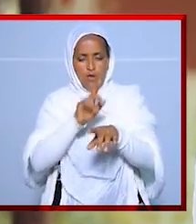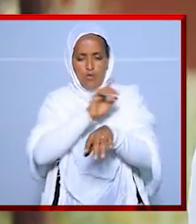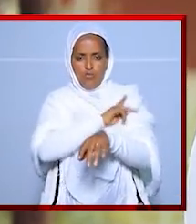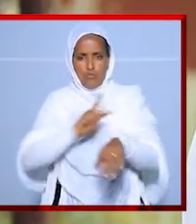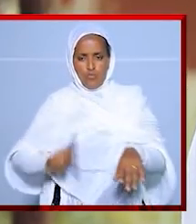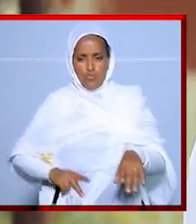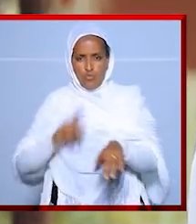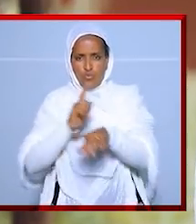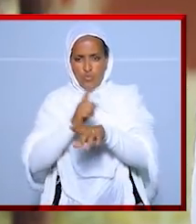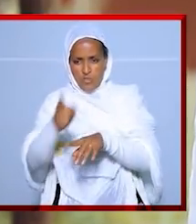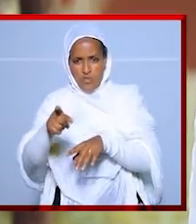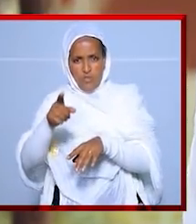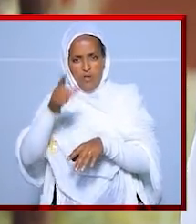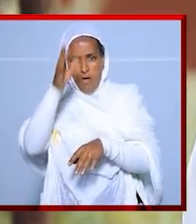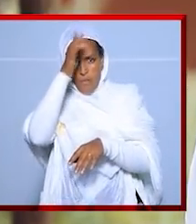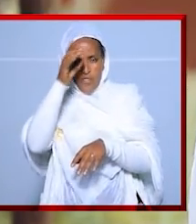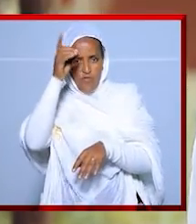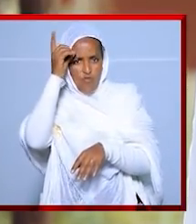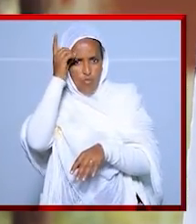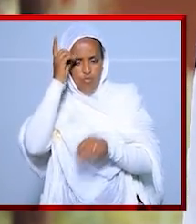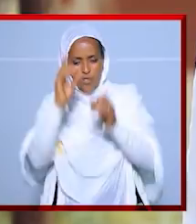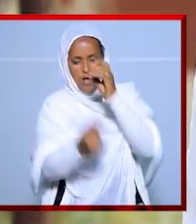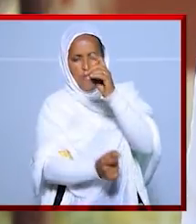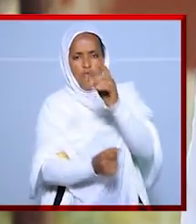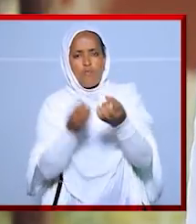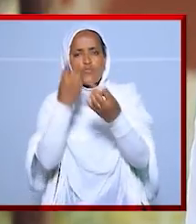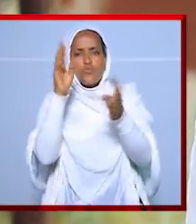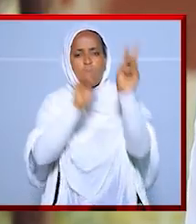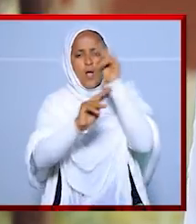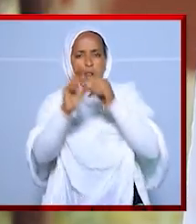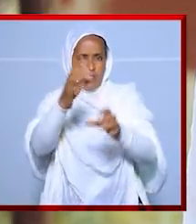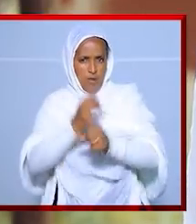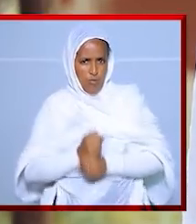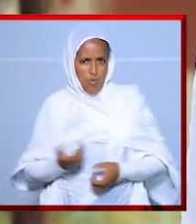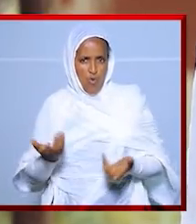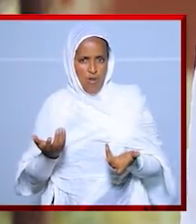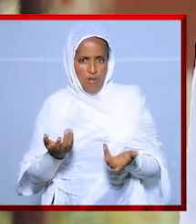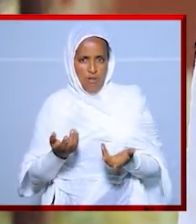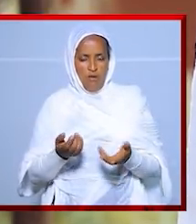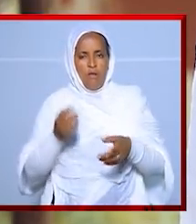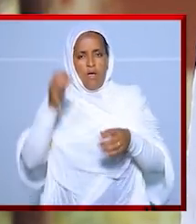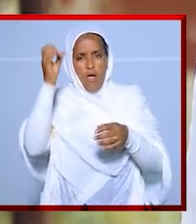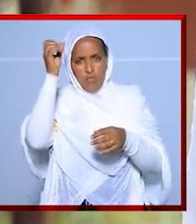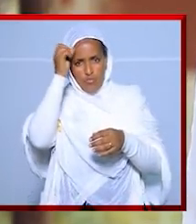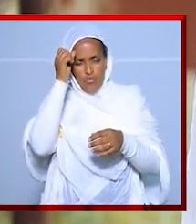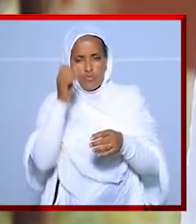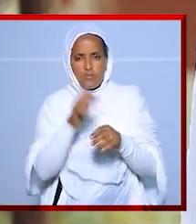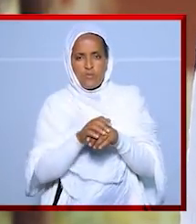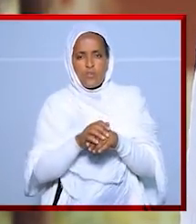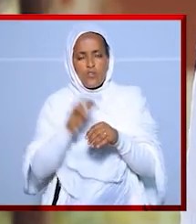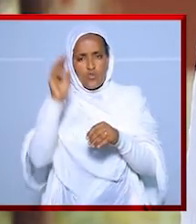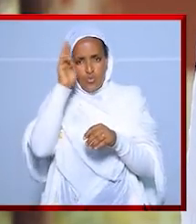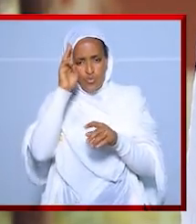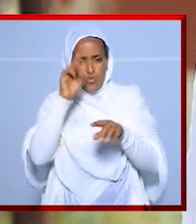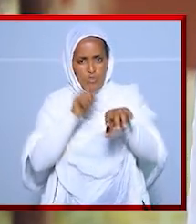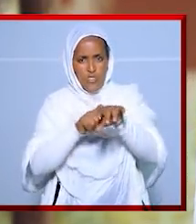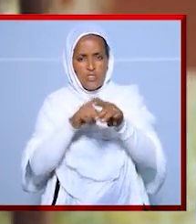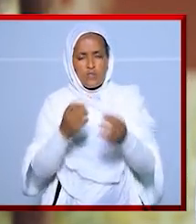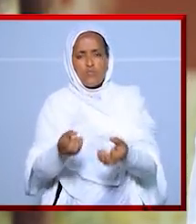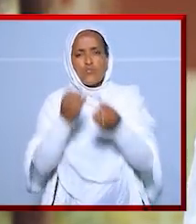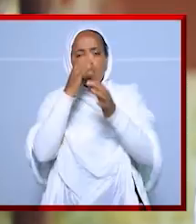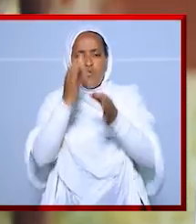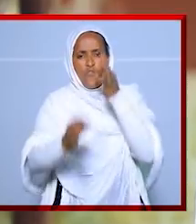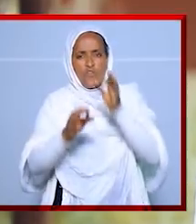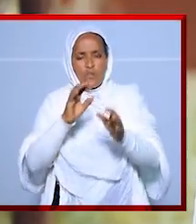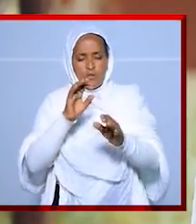ንጉሱን በመገሰጽ እና አቡነ ፊልጶስ ተገርፈዋል፣ ብዙ መከራ ተቀብለዋል። በነ አጼ ሱስንዮስ ጊዜም